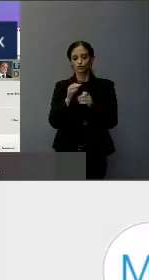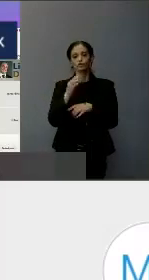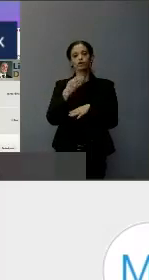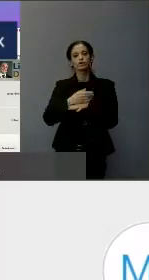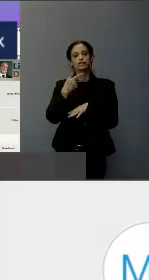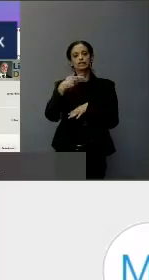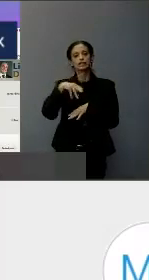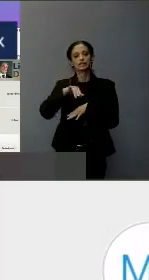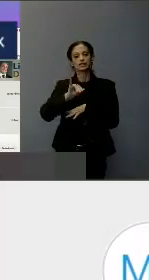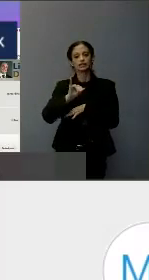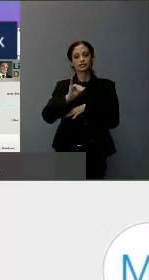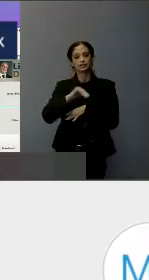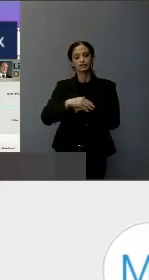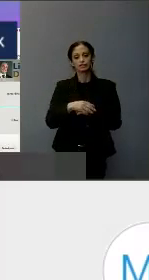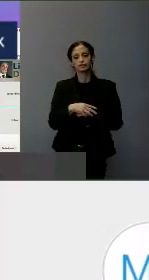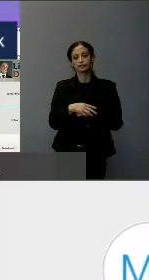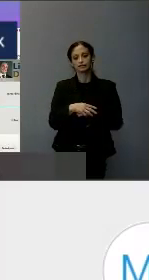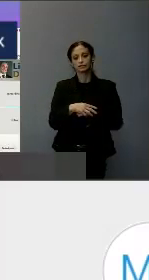così gli aretini